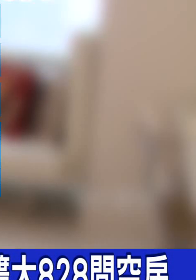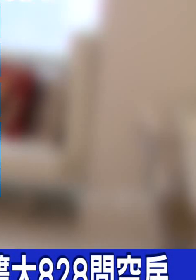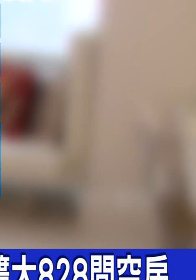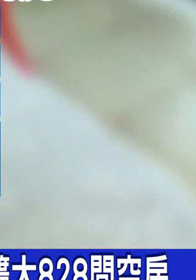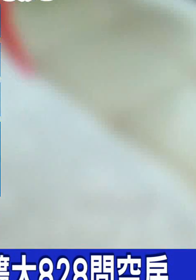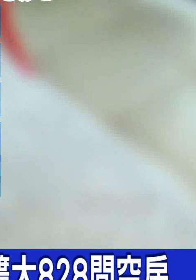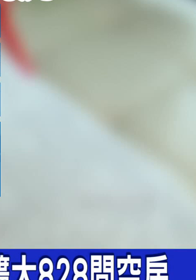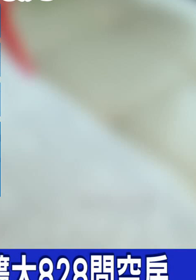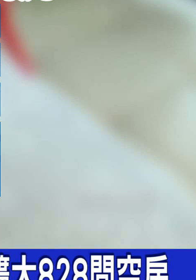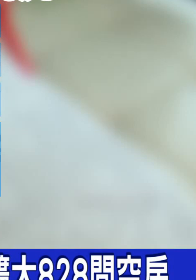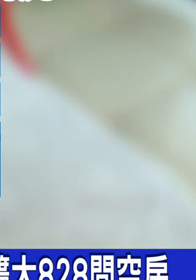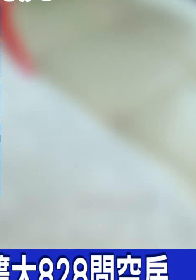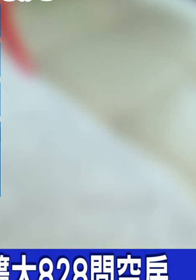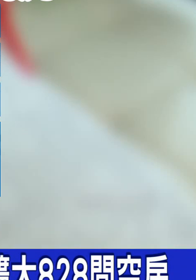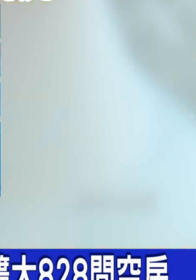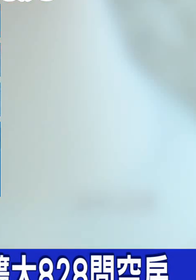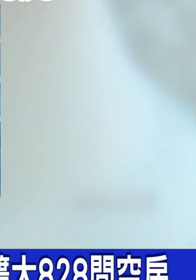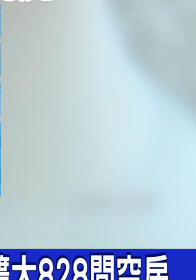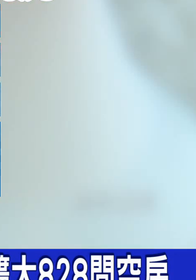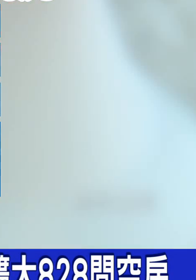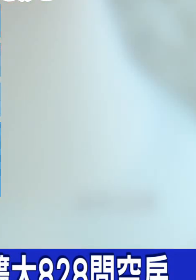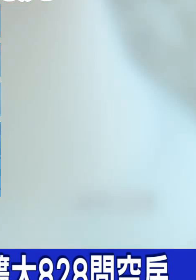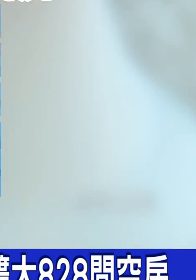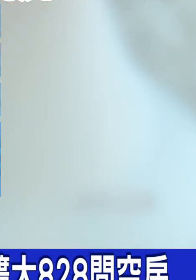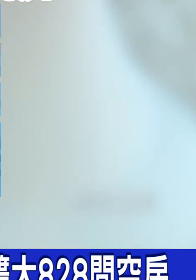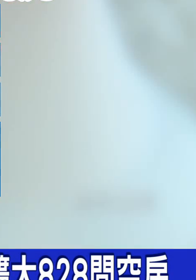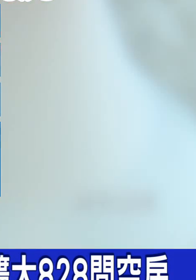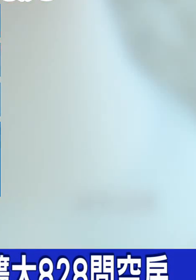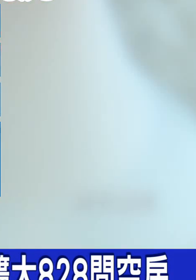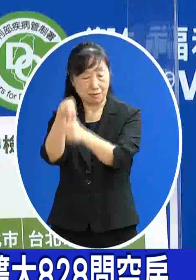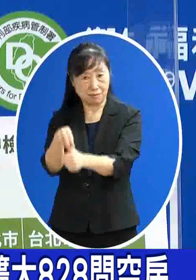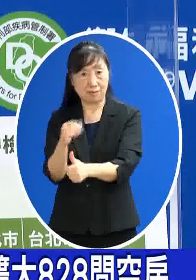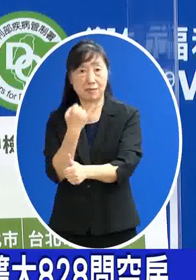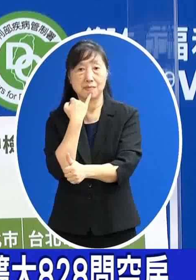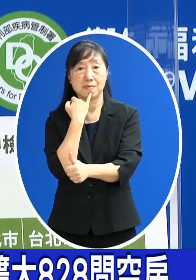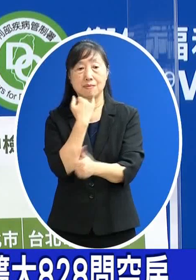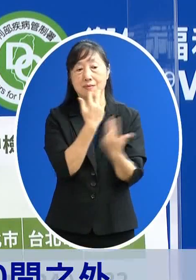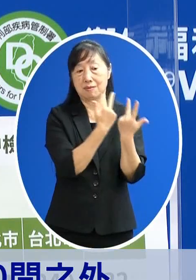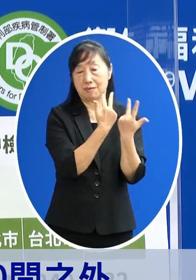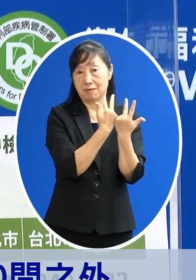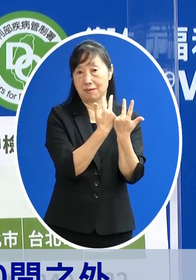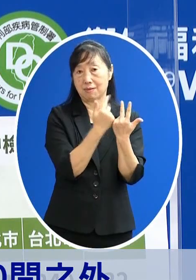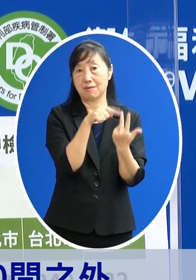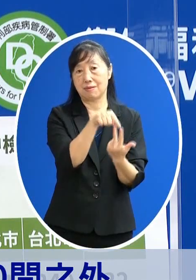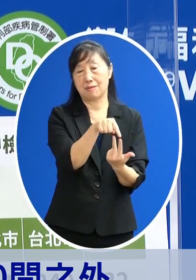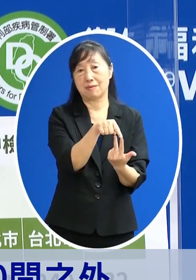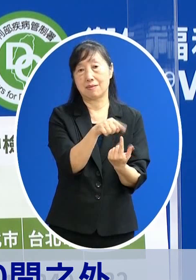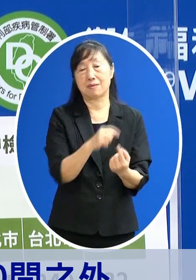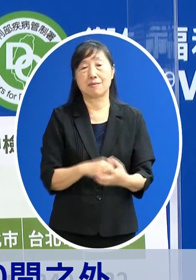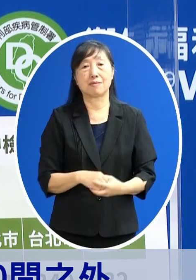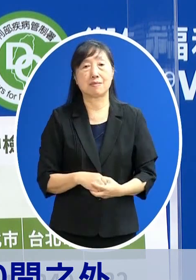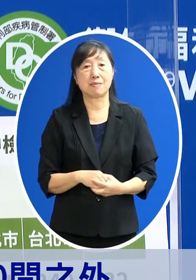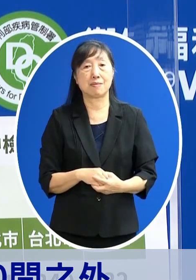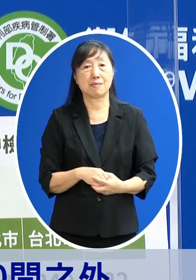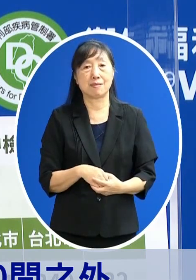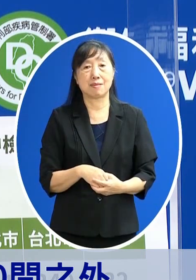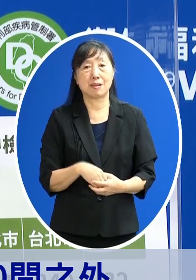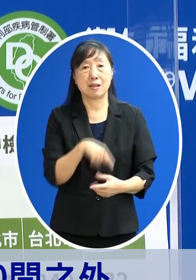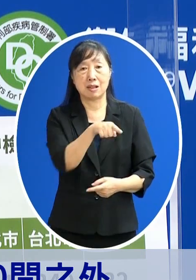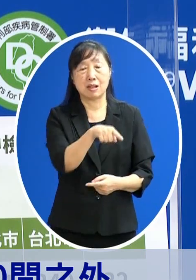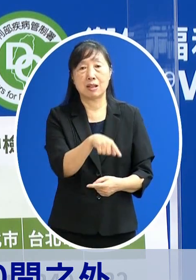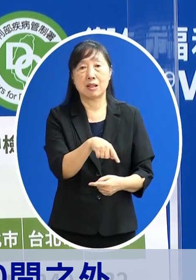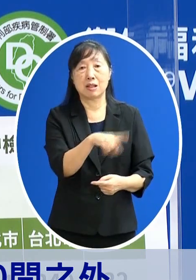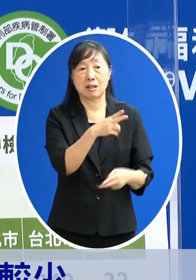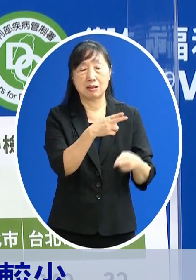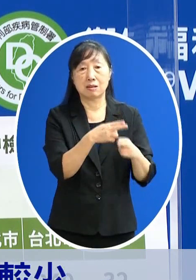患，其中新北最大宗占了70%，防疫旅馆数量却没跟上。 新北市这边相对除那天的将近200间